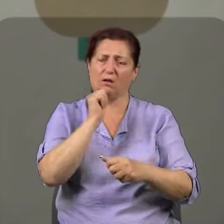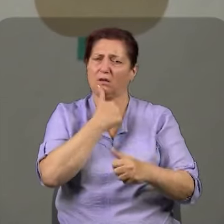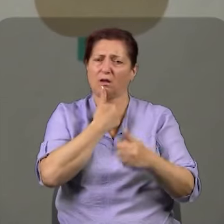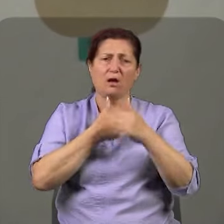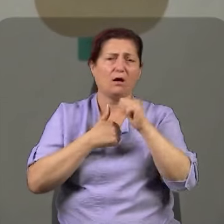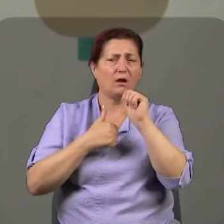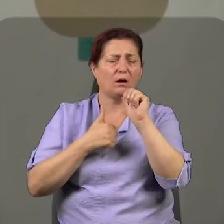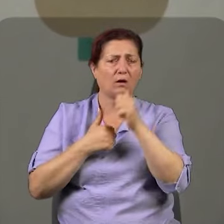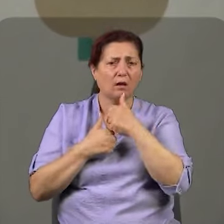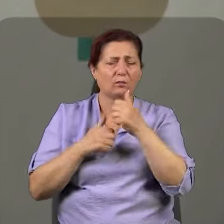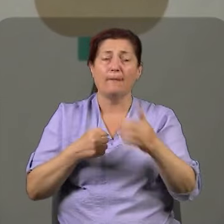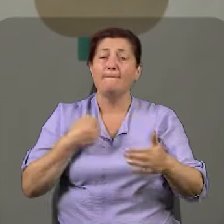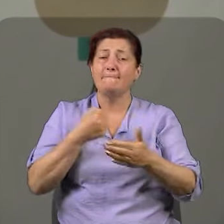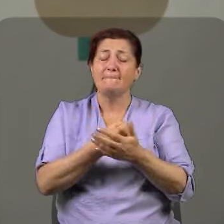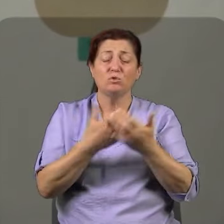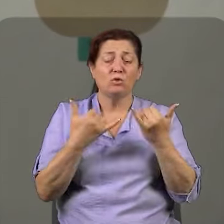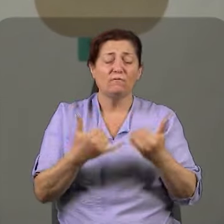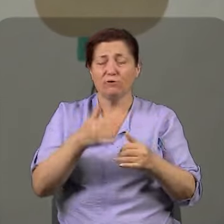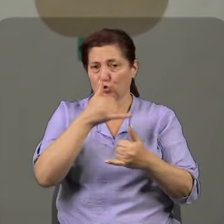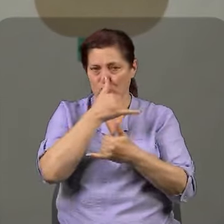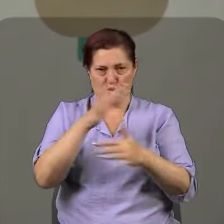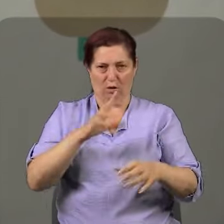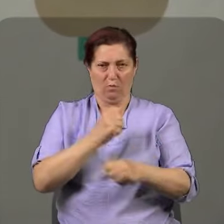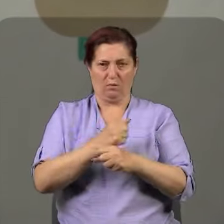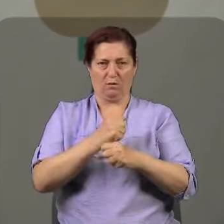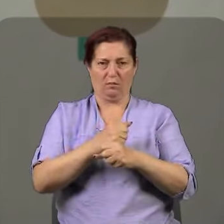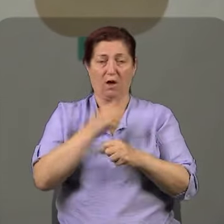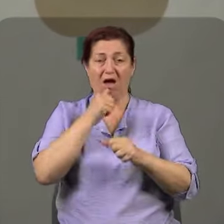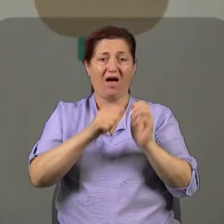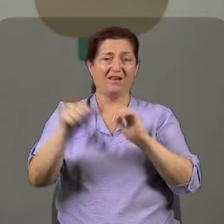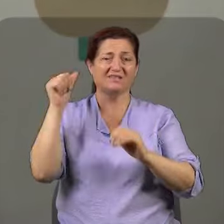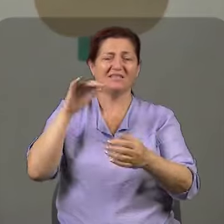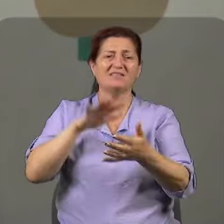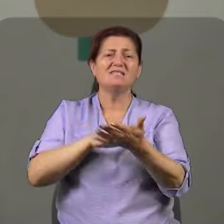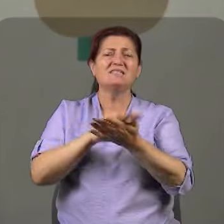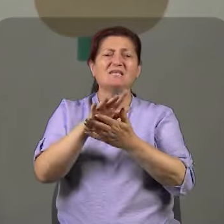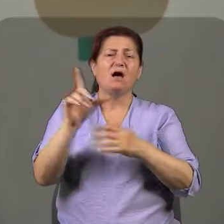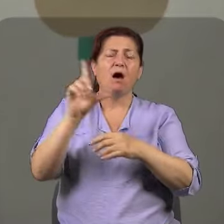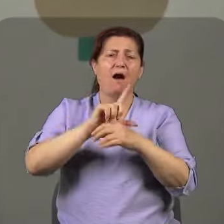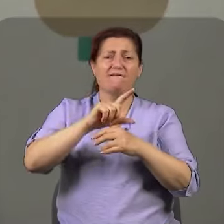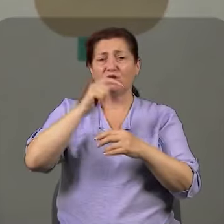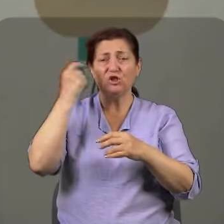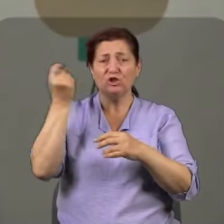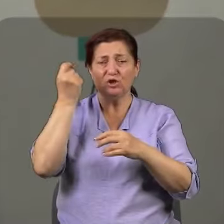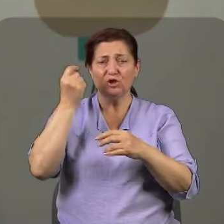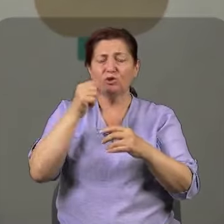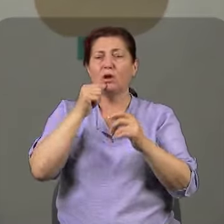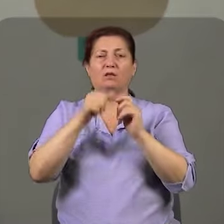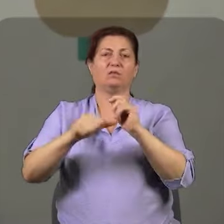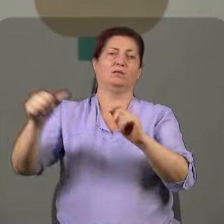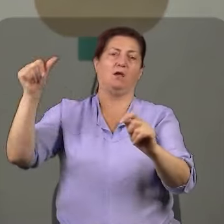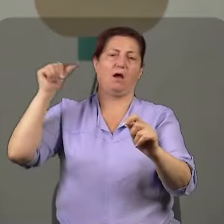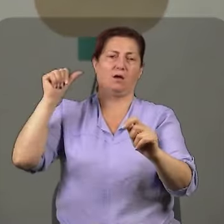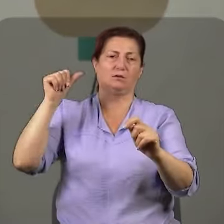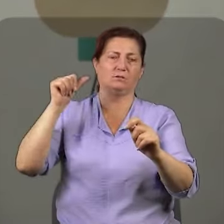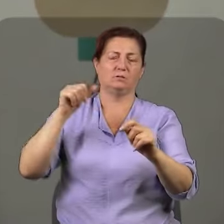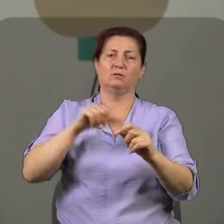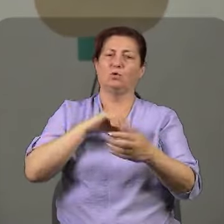մինչև այսօր դա անել։ Ես անցած տարվա փաստացի ծախսերը ընդհանուր եղել են ավելի քիչ, քան նախանցած տարի։